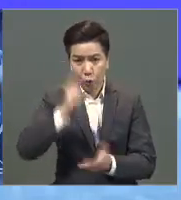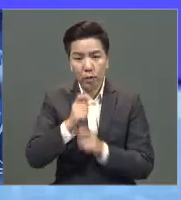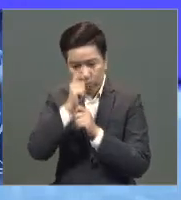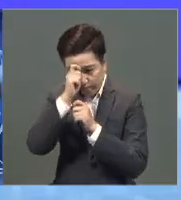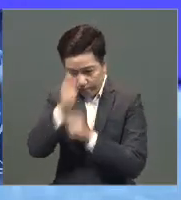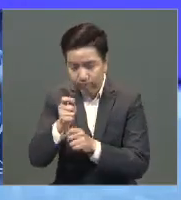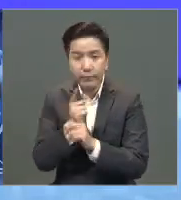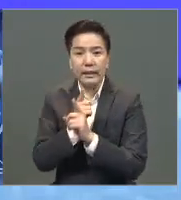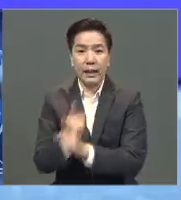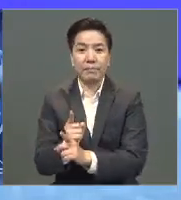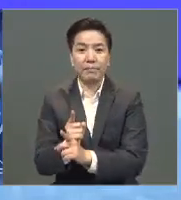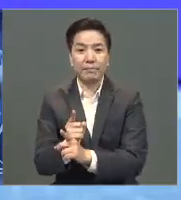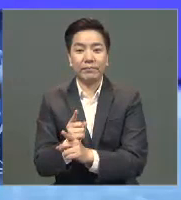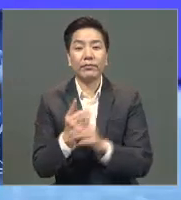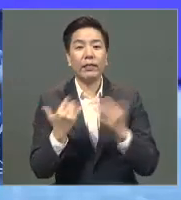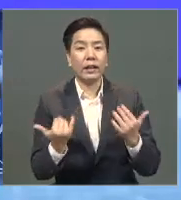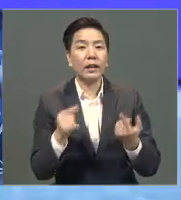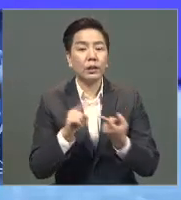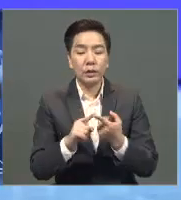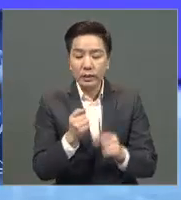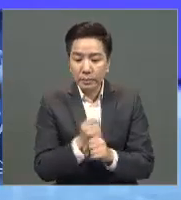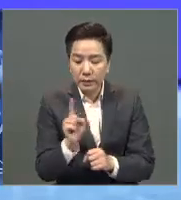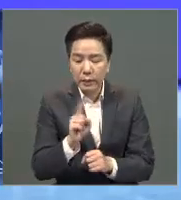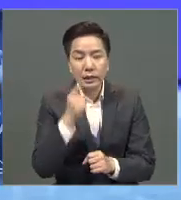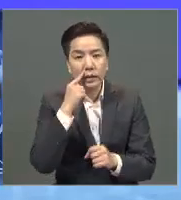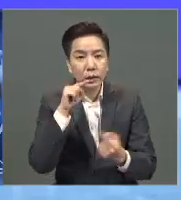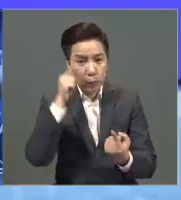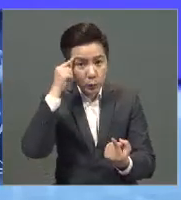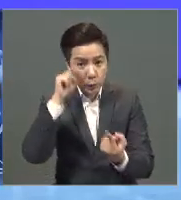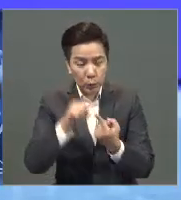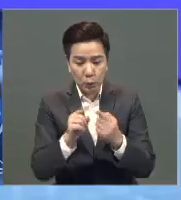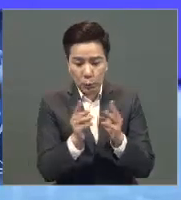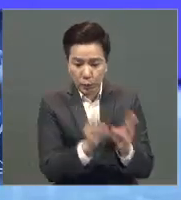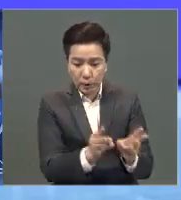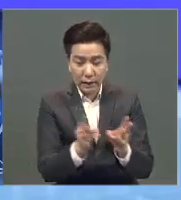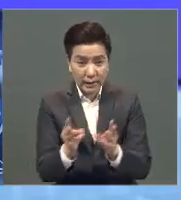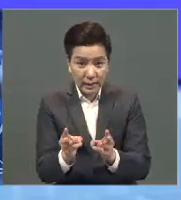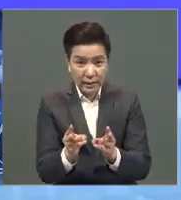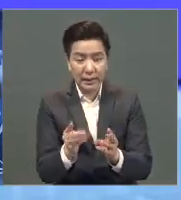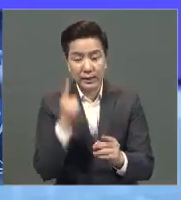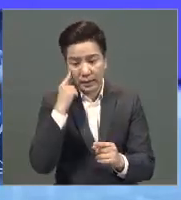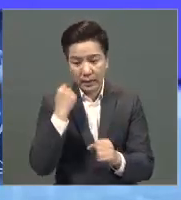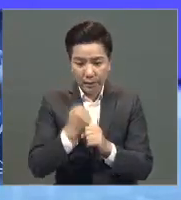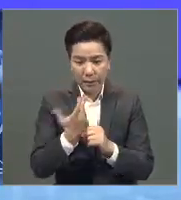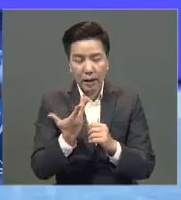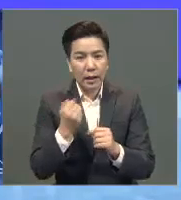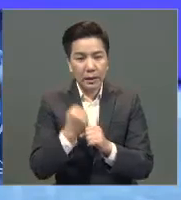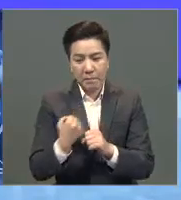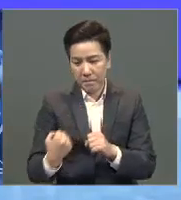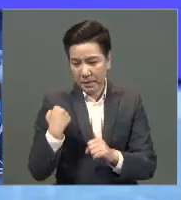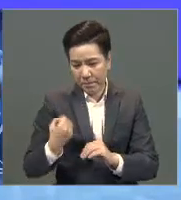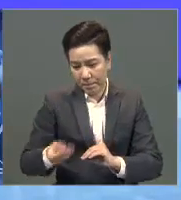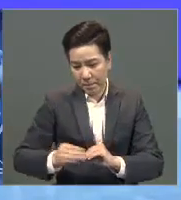ไรให้มีความมั่นใจในเรื่องนี้ผมคิดว่ามันอยู่ที่แนวทางในการที่จะมีการเพิ่มมาตรการเข้มงวดม